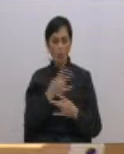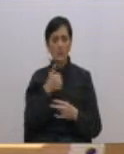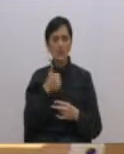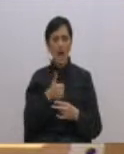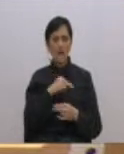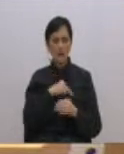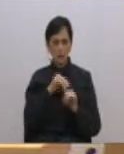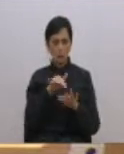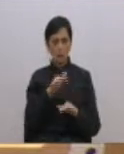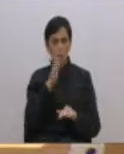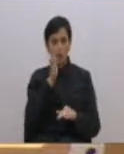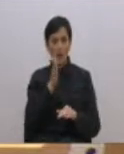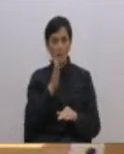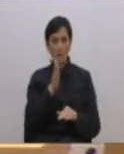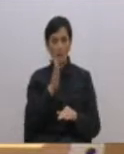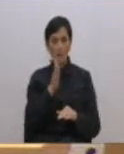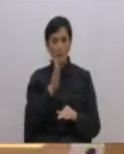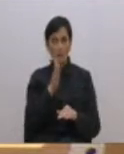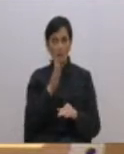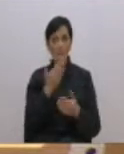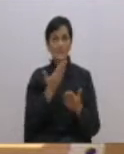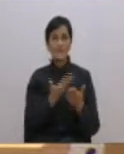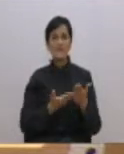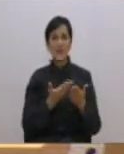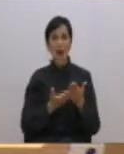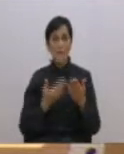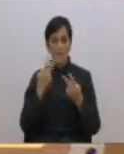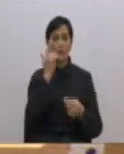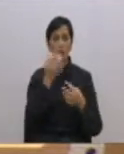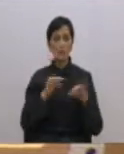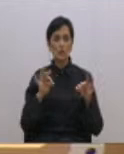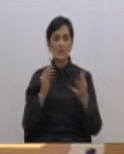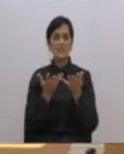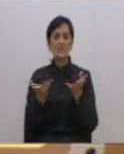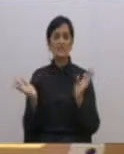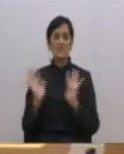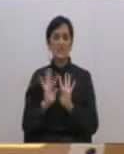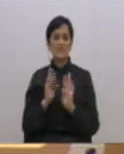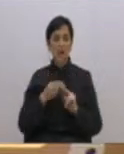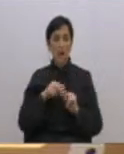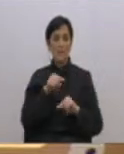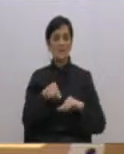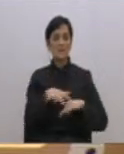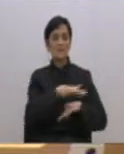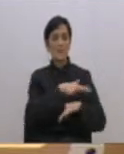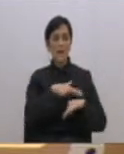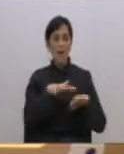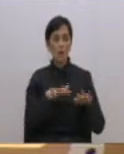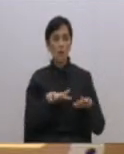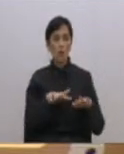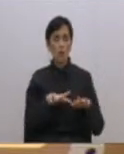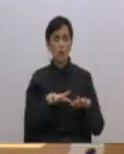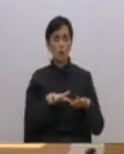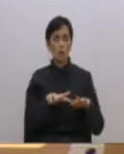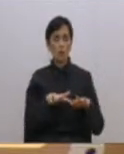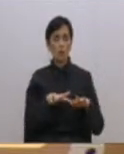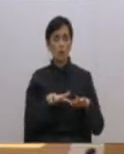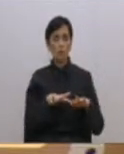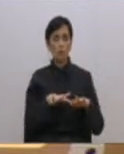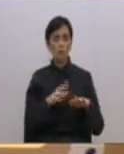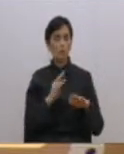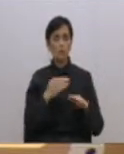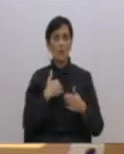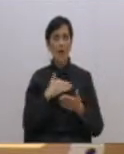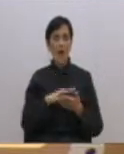timușaul, da, S-a magalit o gahteba, pe Europa, unde s-a sperat. Mete,